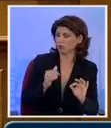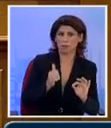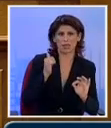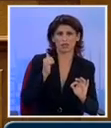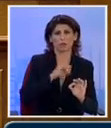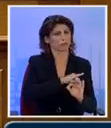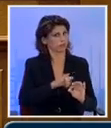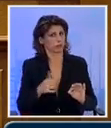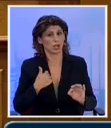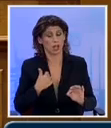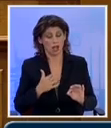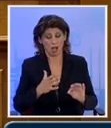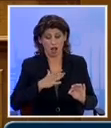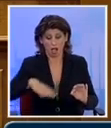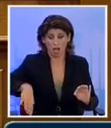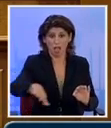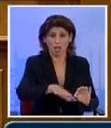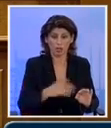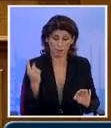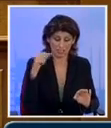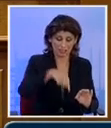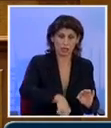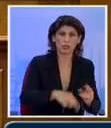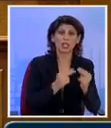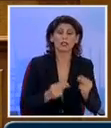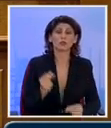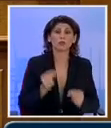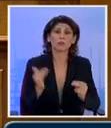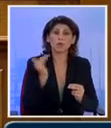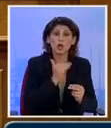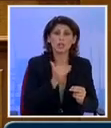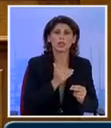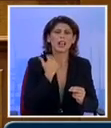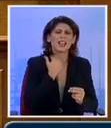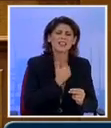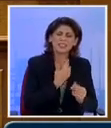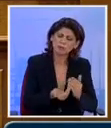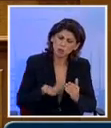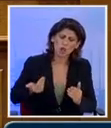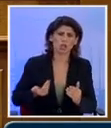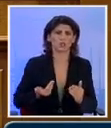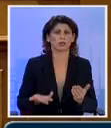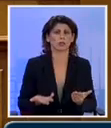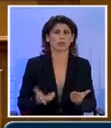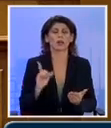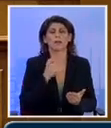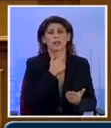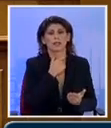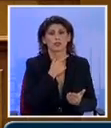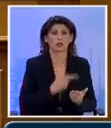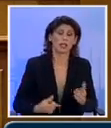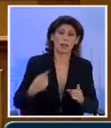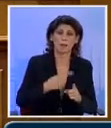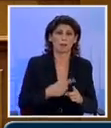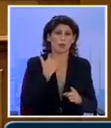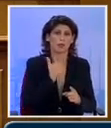Ο λαός μας έστειλε εδώ για να λύσουμε το πρόβλημα όσο γίνεται πιο γρήγορα. Για να πιάσουν τόπο οι θυσίες του μια ώρα αρχίτερα. και να μην χρειαστούν άλλες θυσίες, να